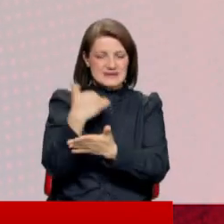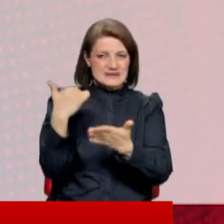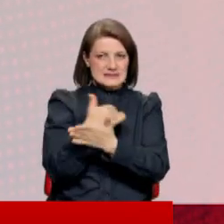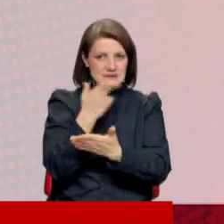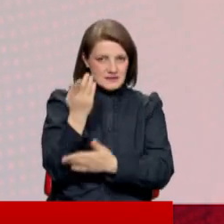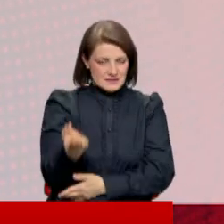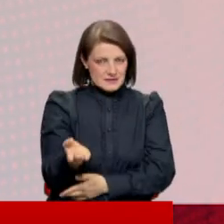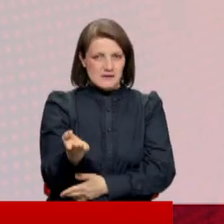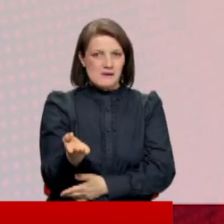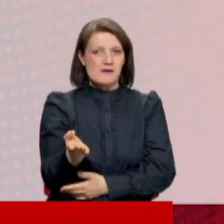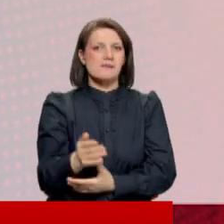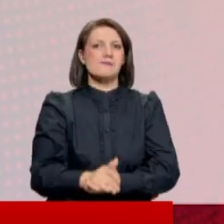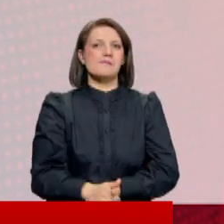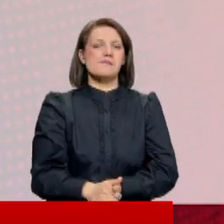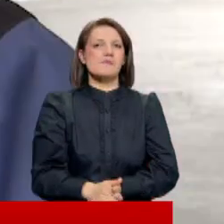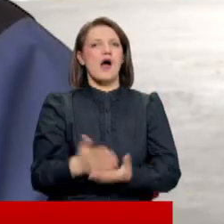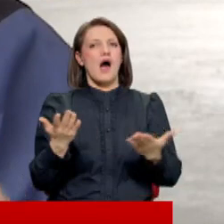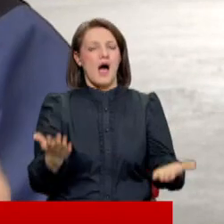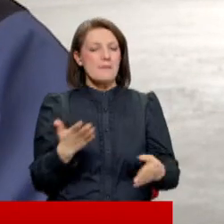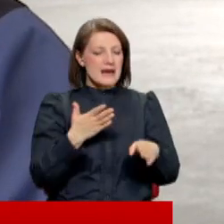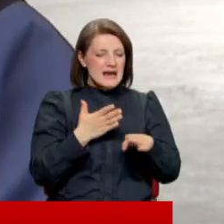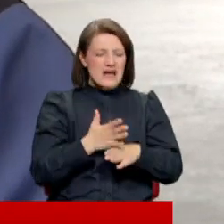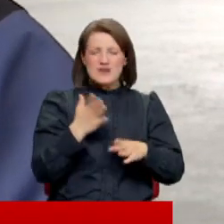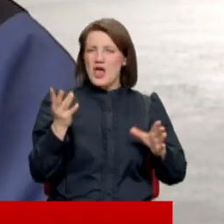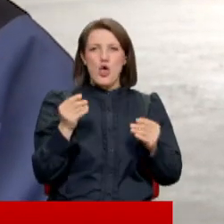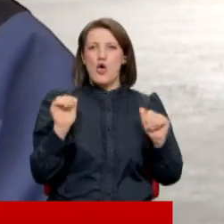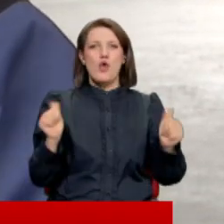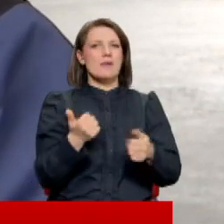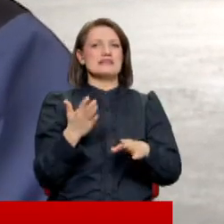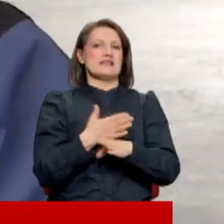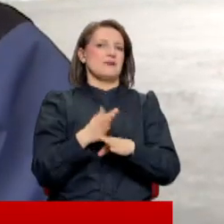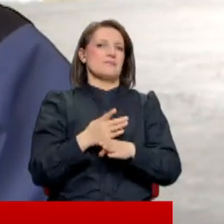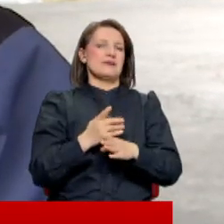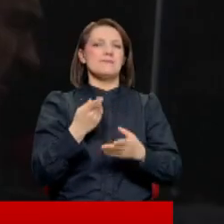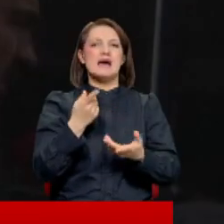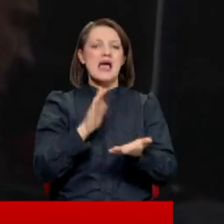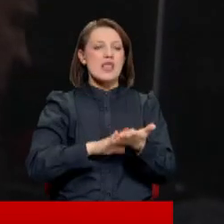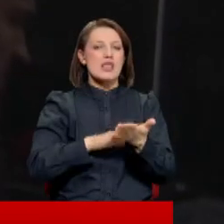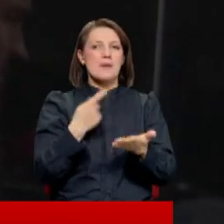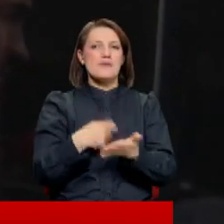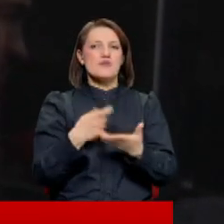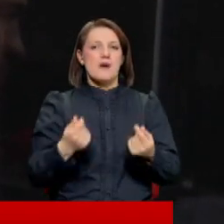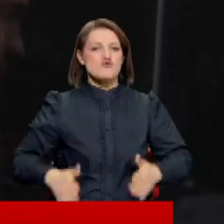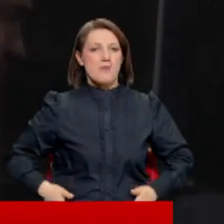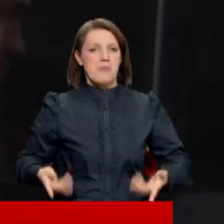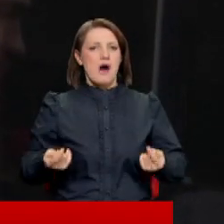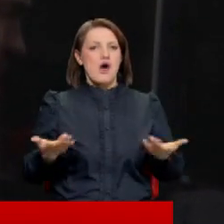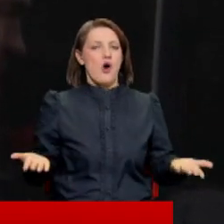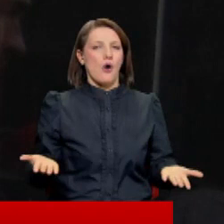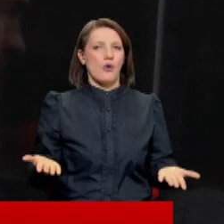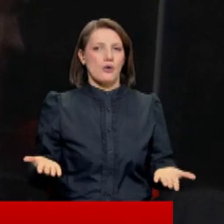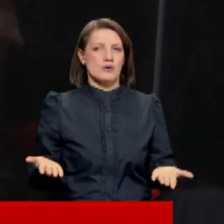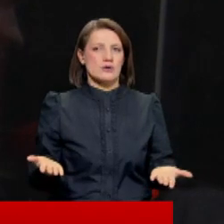nakdi taşımak pek mümkün değil ama asıl en önemli nedense nakit sıkıntısı yani Benim cebimde para yoksa nakit